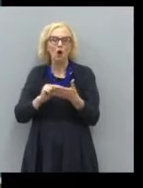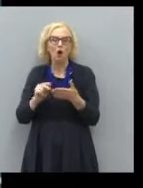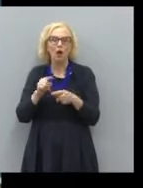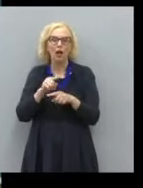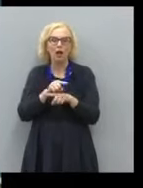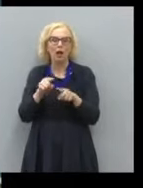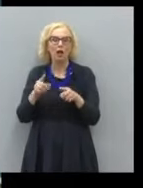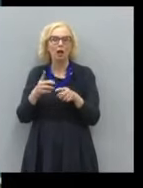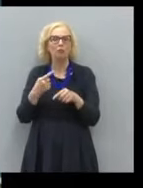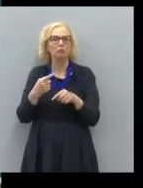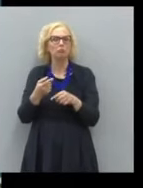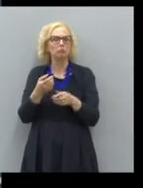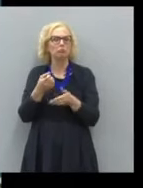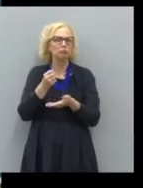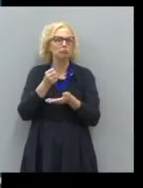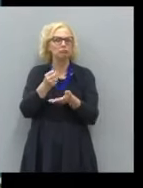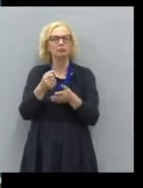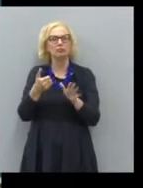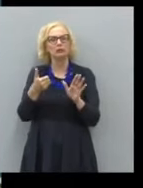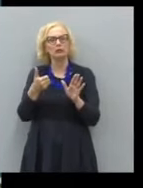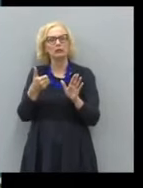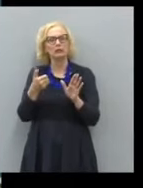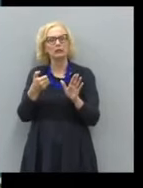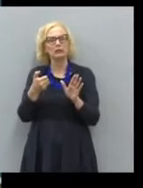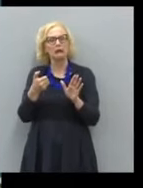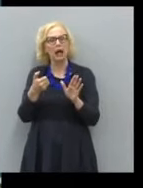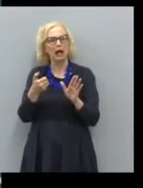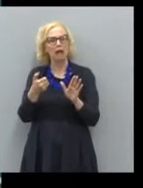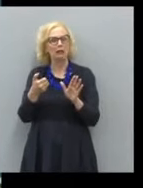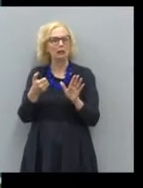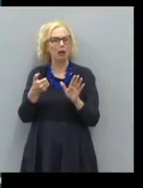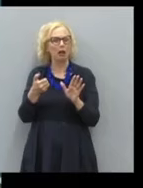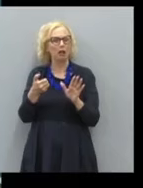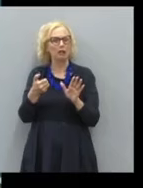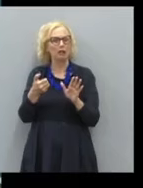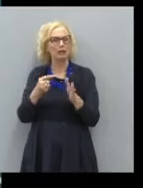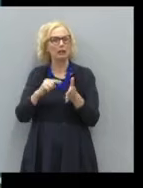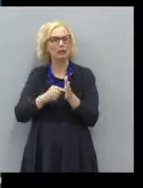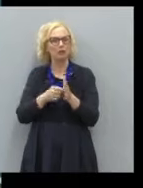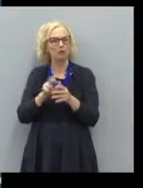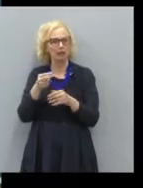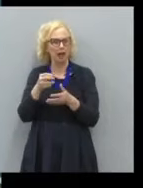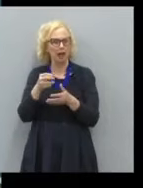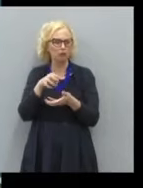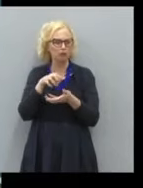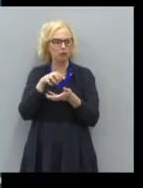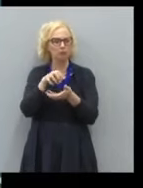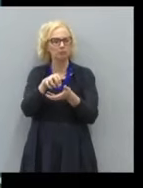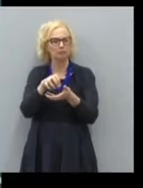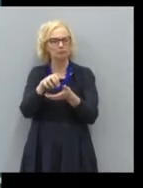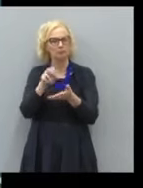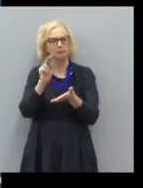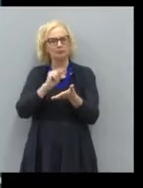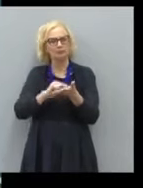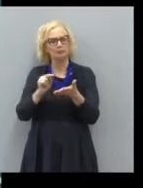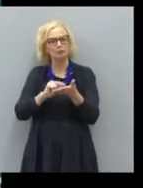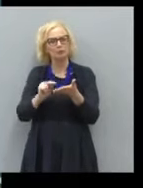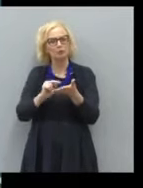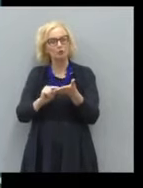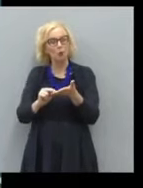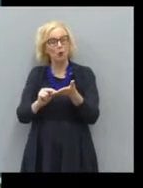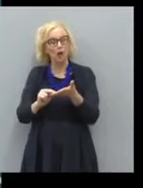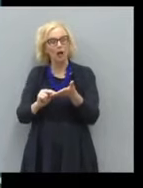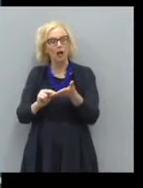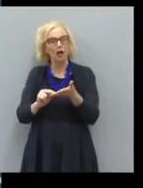movimentiamo circa 60 una sessantina di milioni di euro su scuola parte